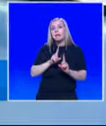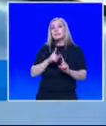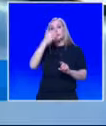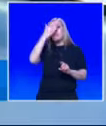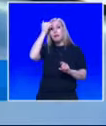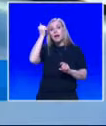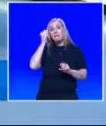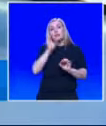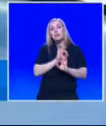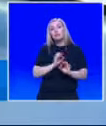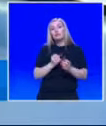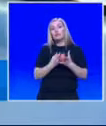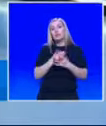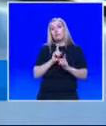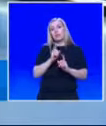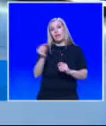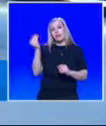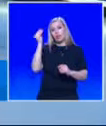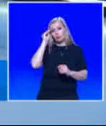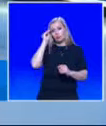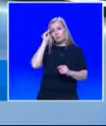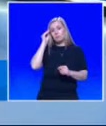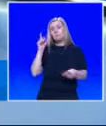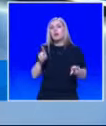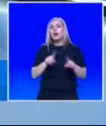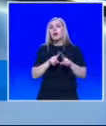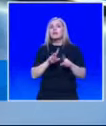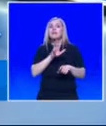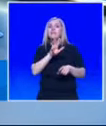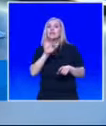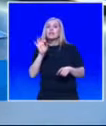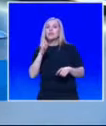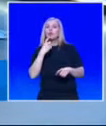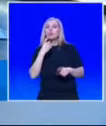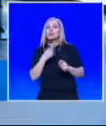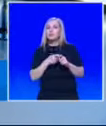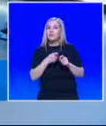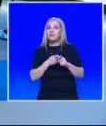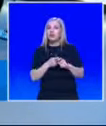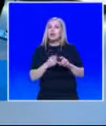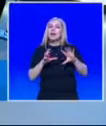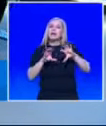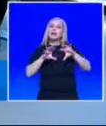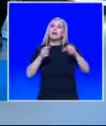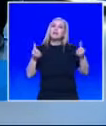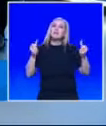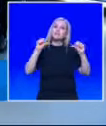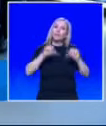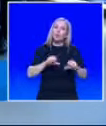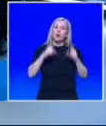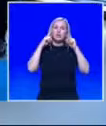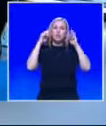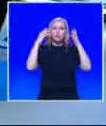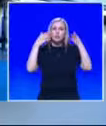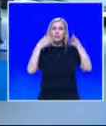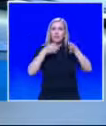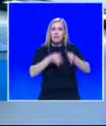научила. Както през 90-те години се разнимаваха с разруха и концентрирах, спомните си, внимание